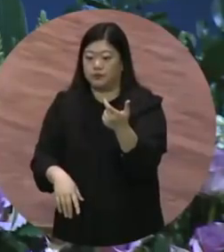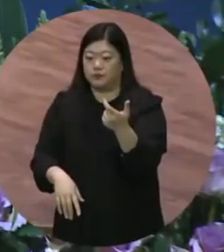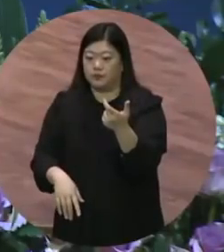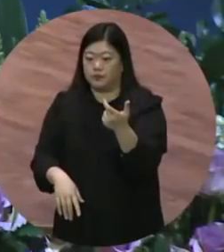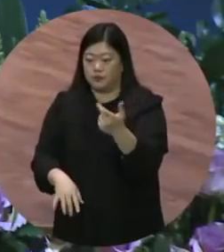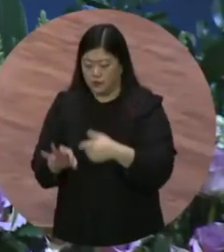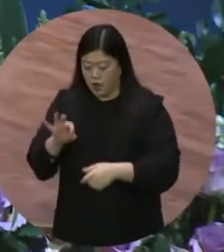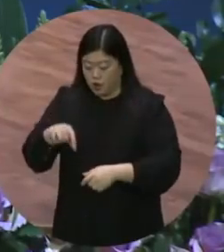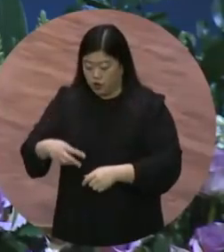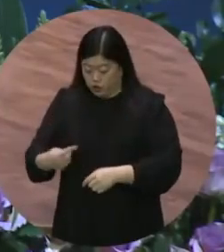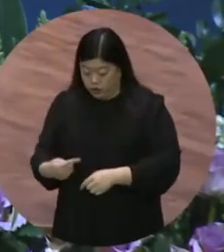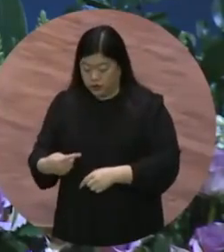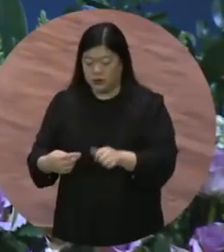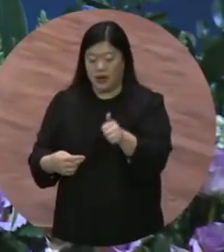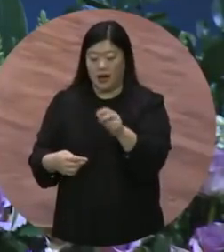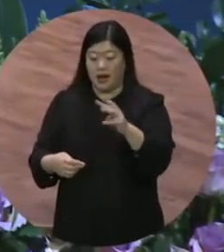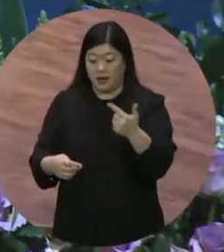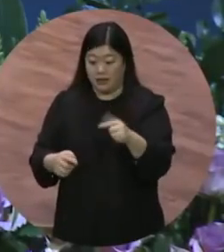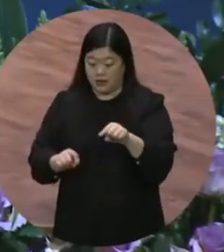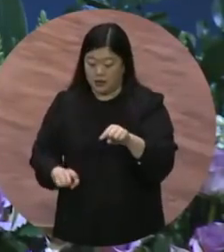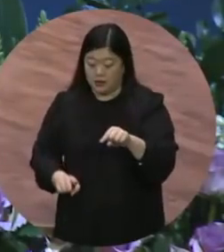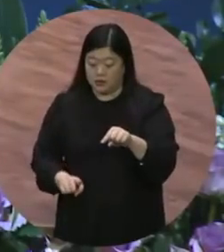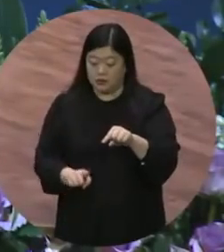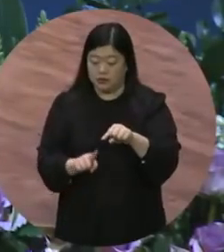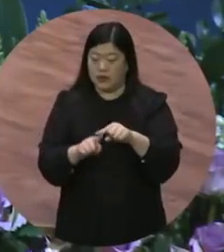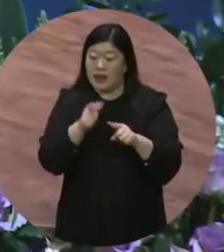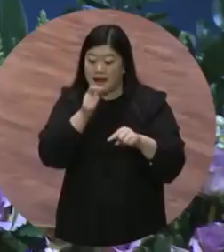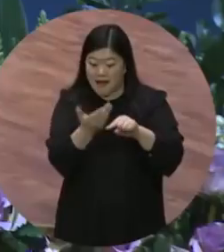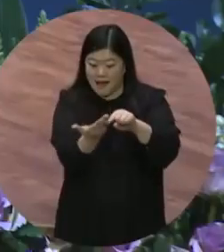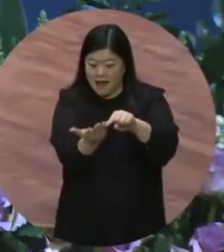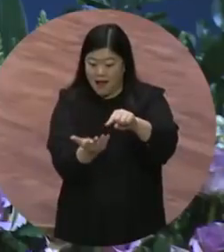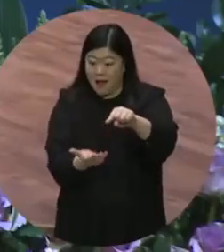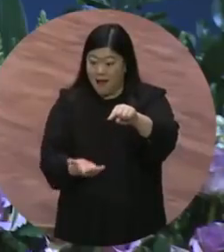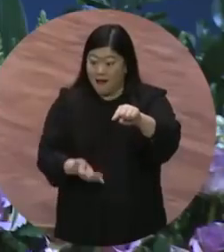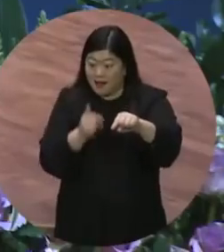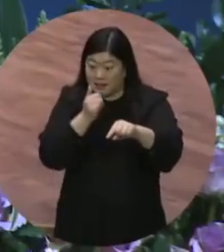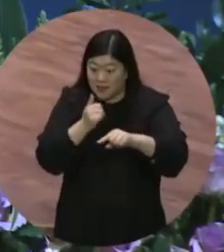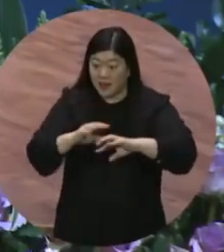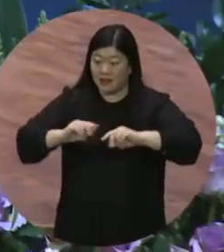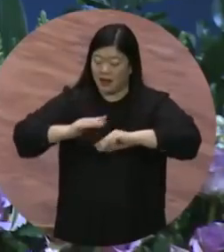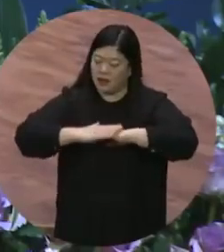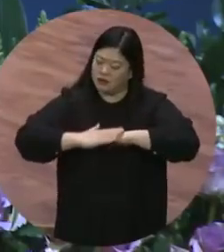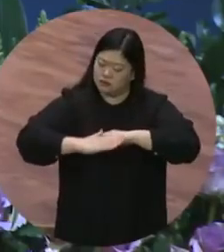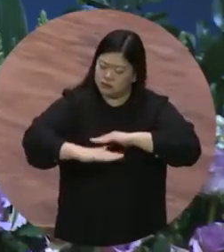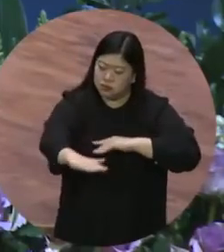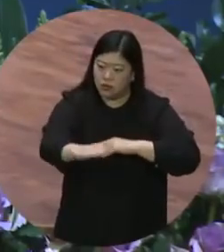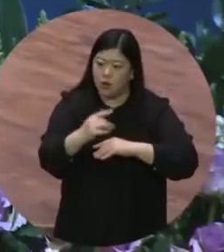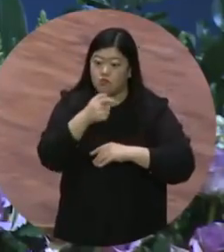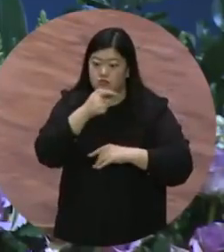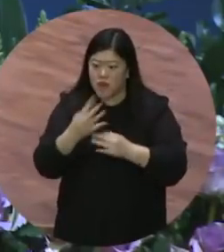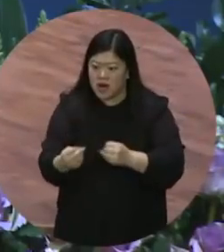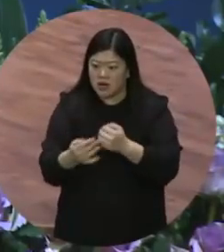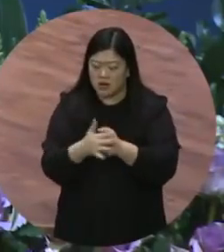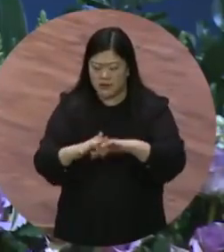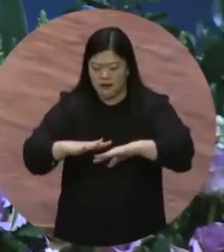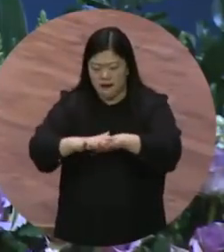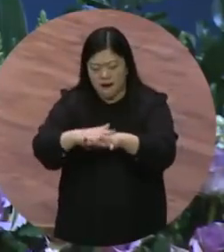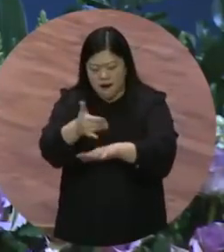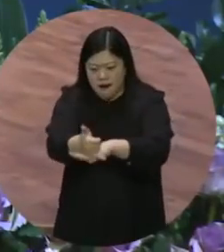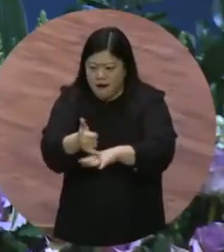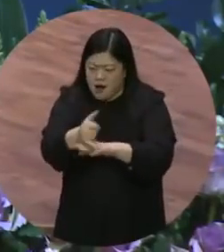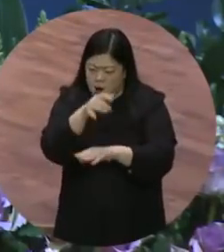갈대아 우르에서 하란까지는 여러분 지도 보지만 강줄기가 있어요. 평평하고 비옥한 토지입니다.